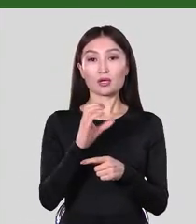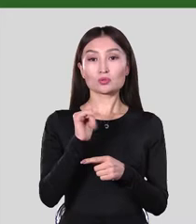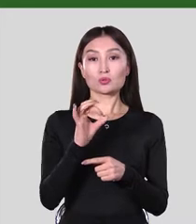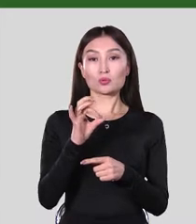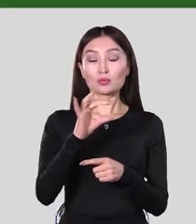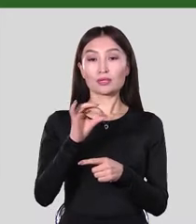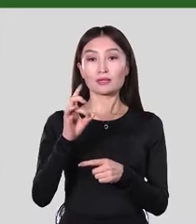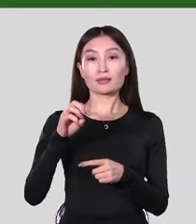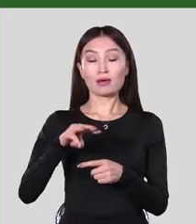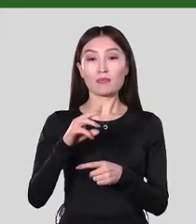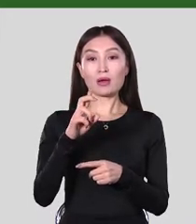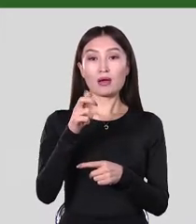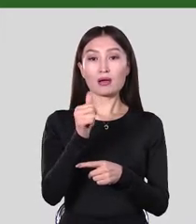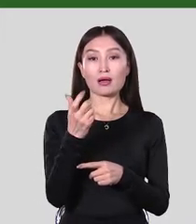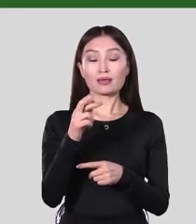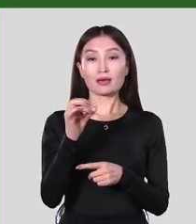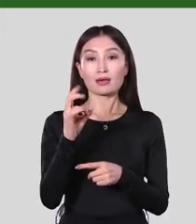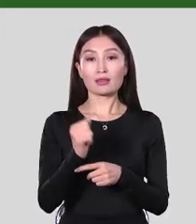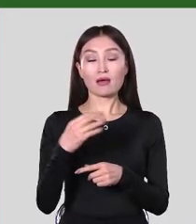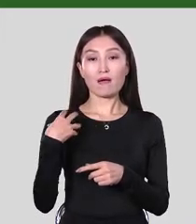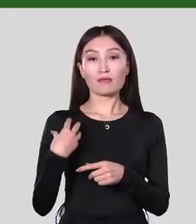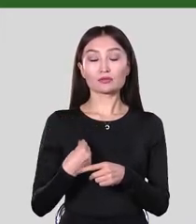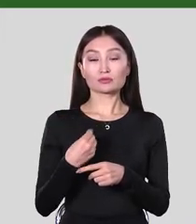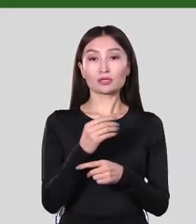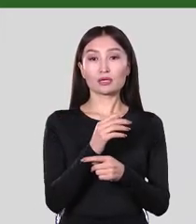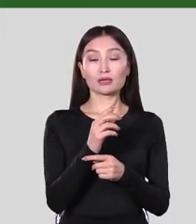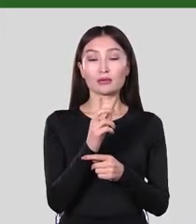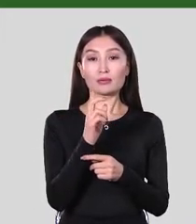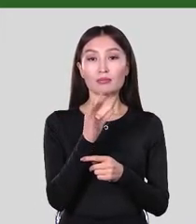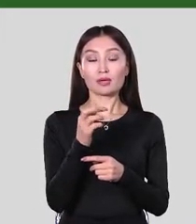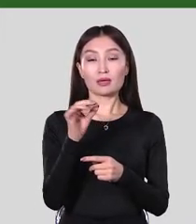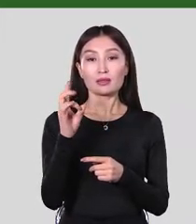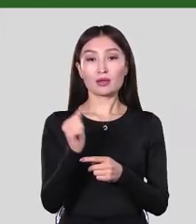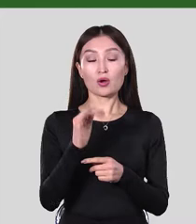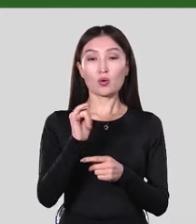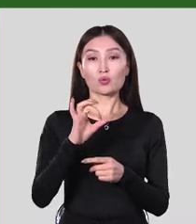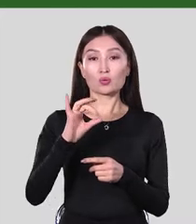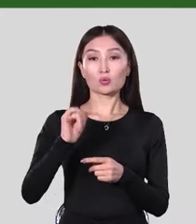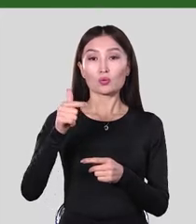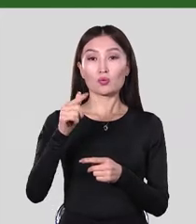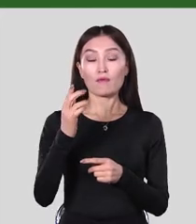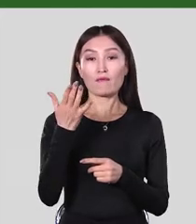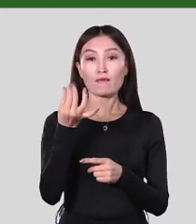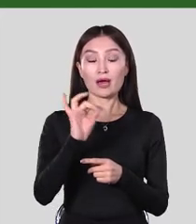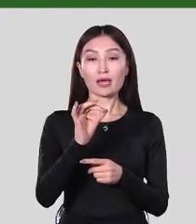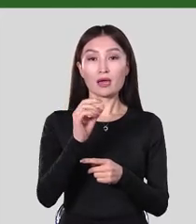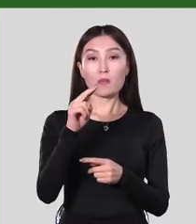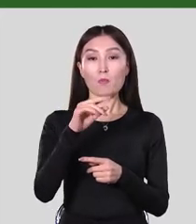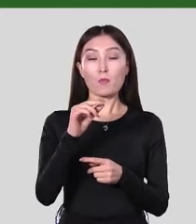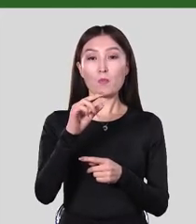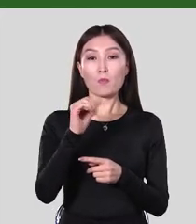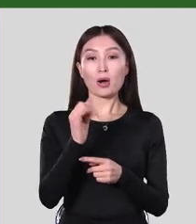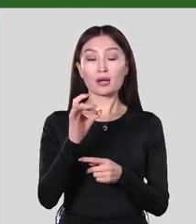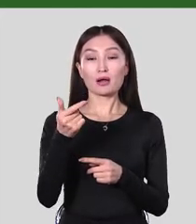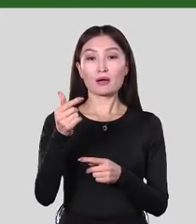Суринам, Гайана, Французская Гвиана, Уругвай и Парагвай невелики по